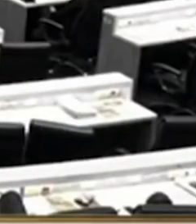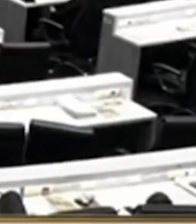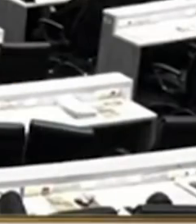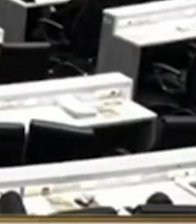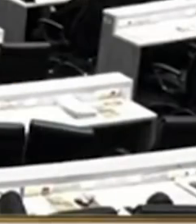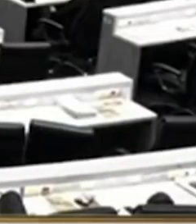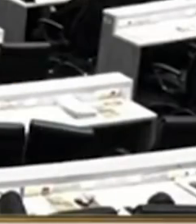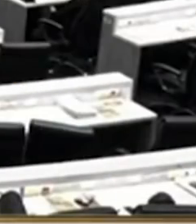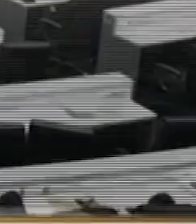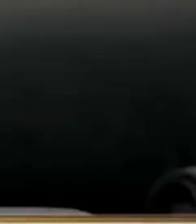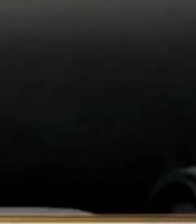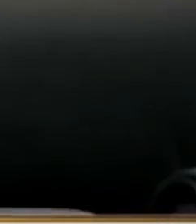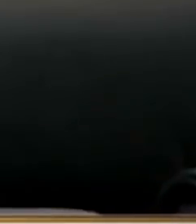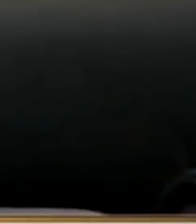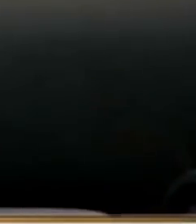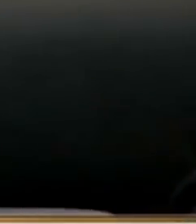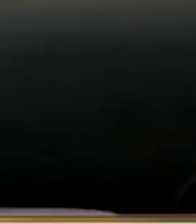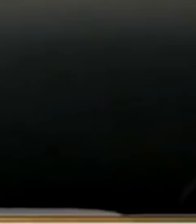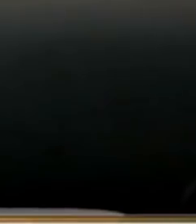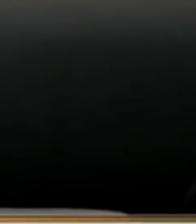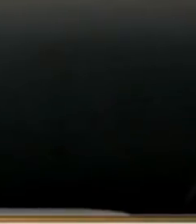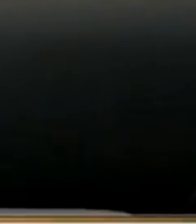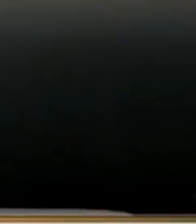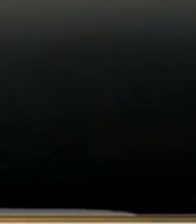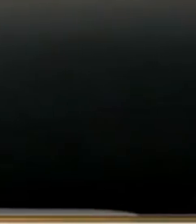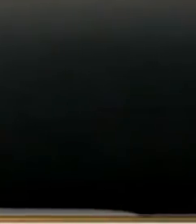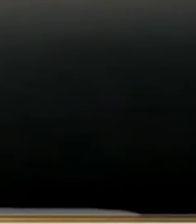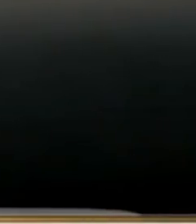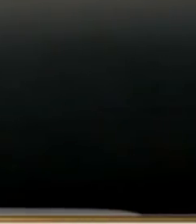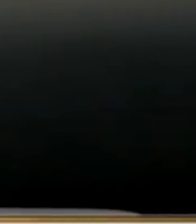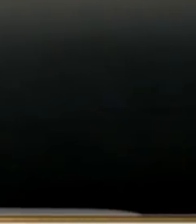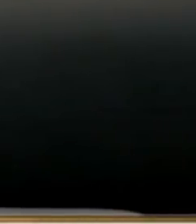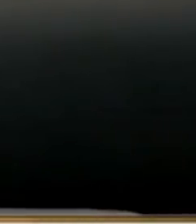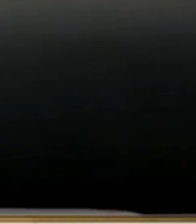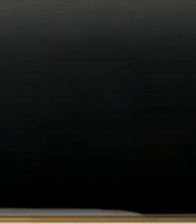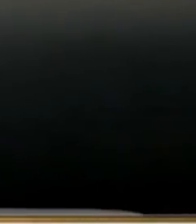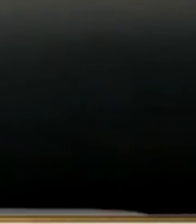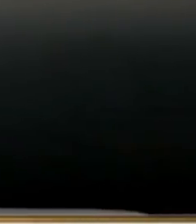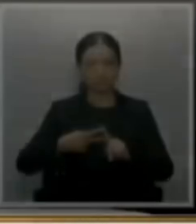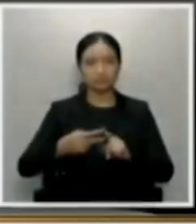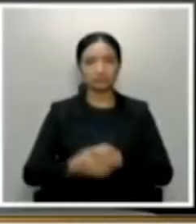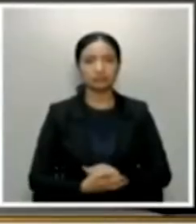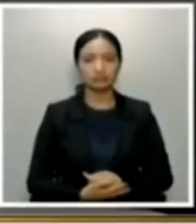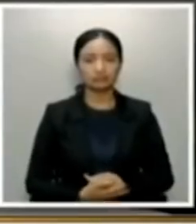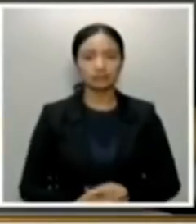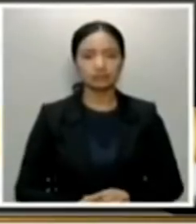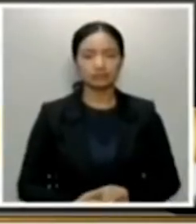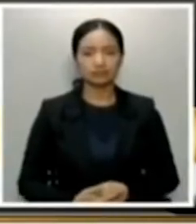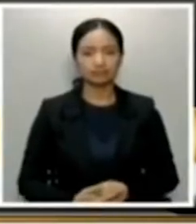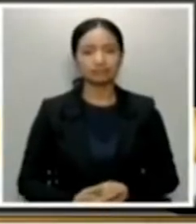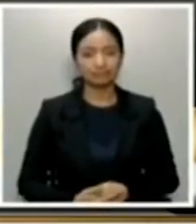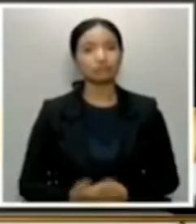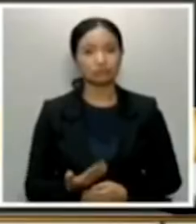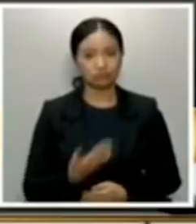เรียนท่านประธานดิฉันพนิกาวานิชสมาชิกสภาผู้แทนราษฎรแบบบัญชีรายชื่อพรรคอนาคตใหม่ค่ะก่